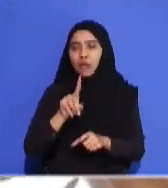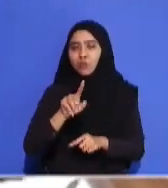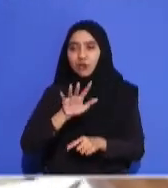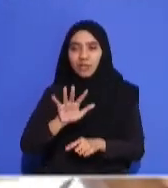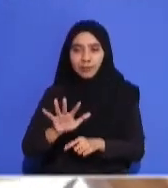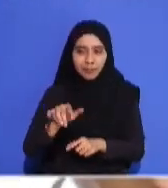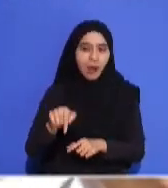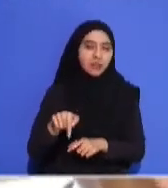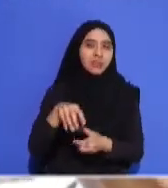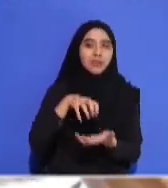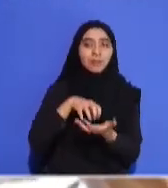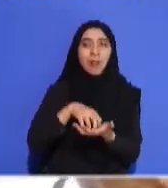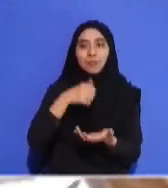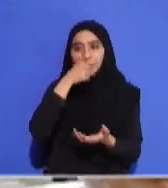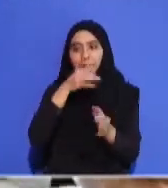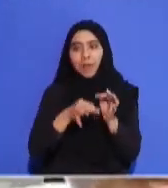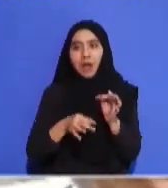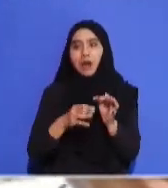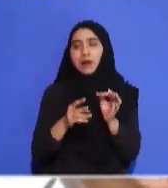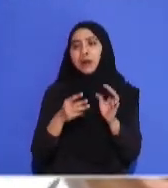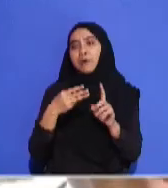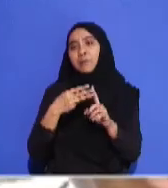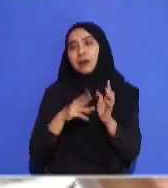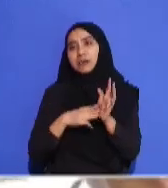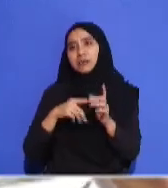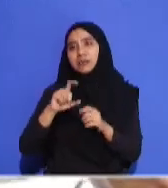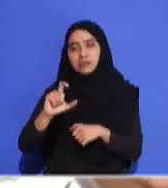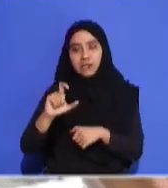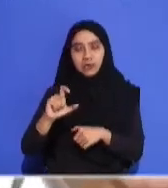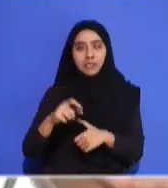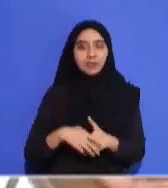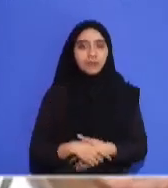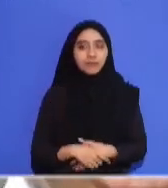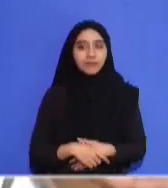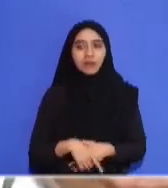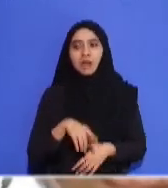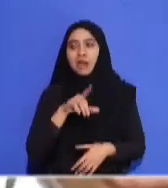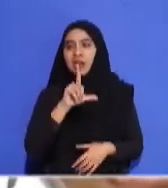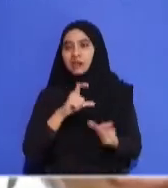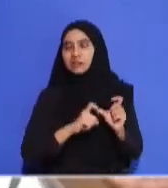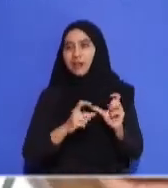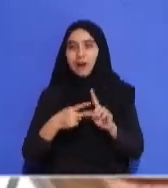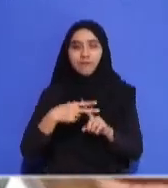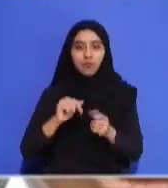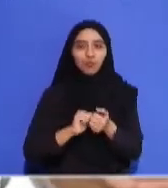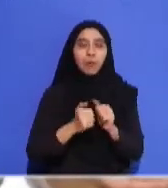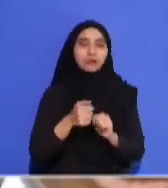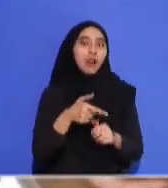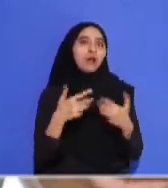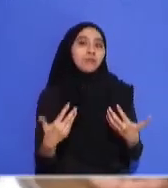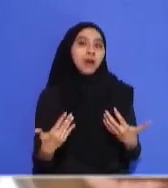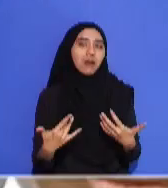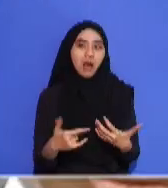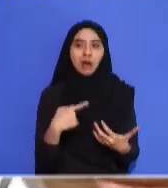suatu keputusan atau hasil yang maksimal terkait masalah slf dalam hal ini kami menolak